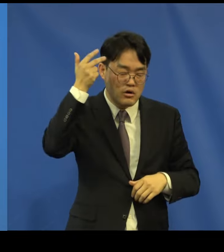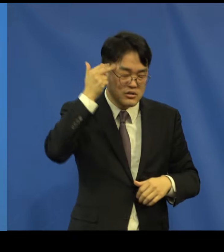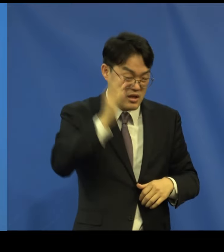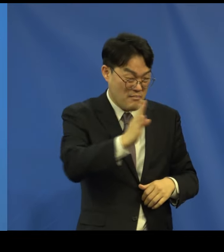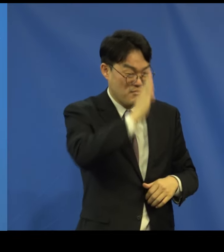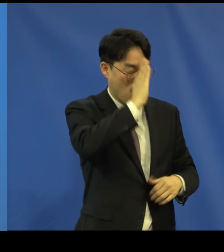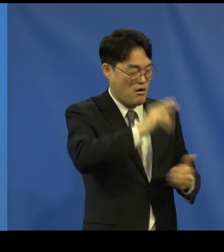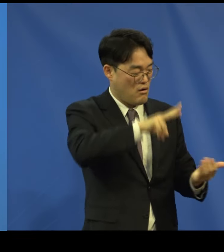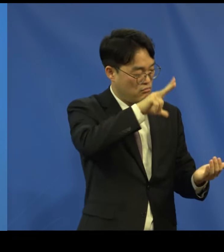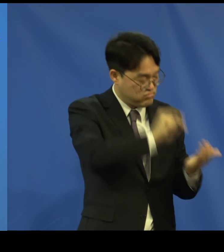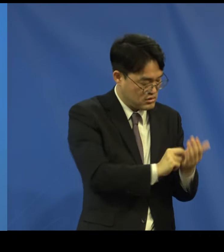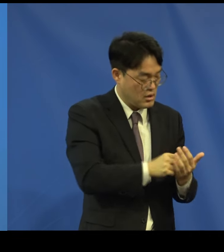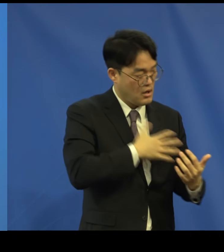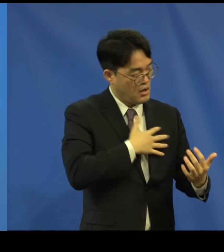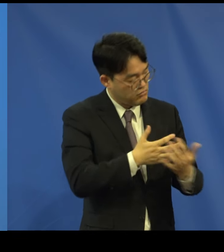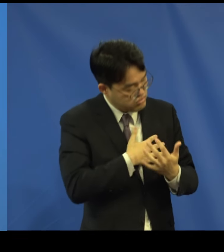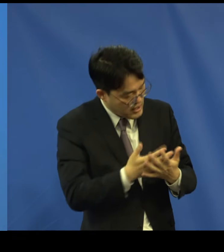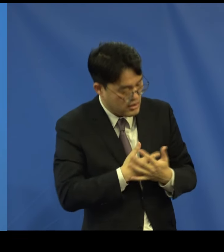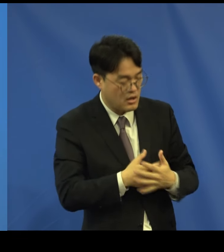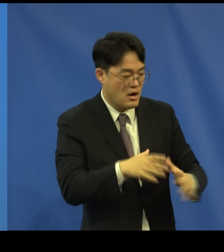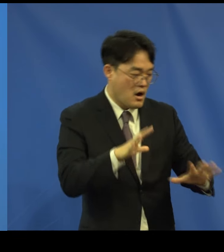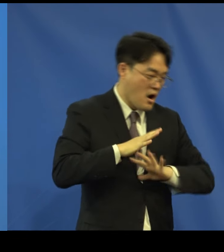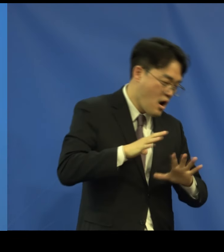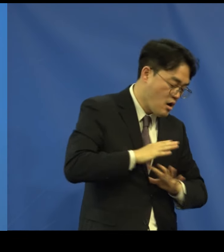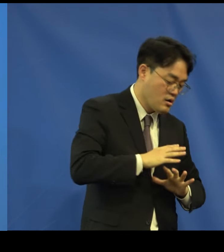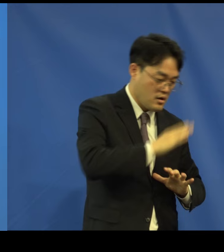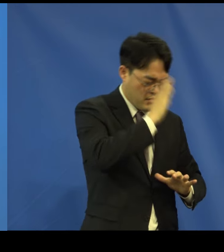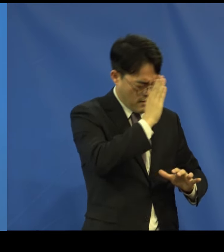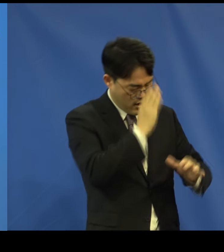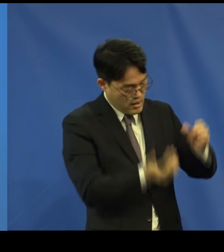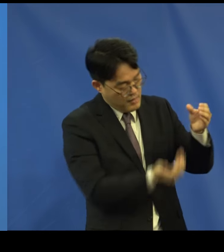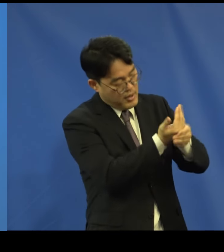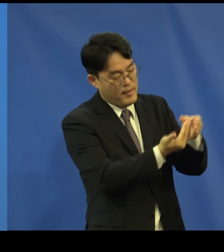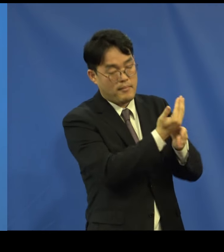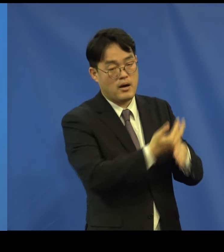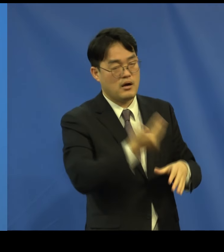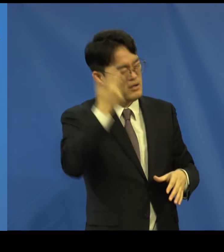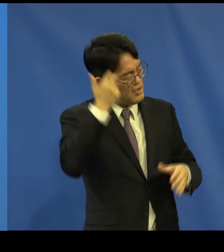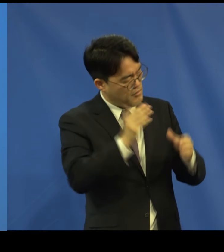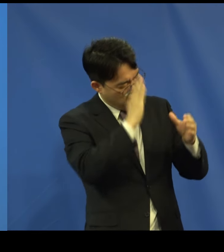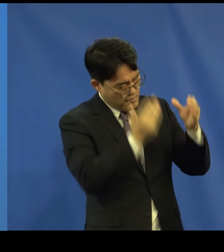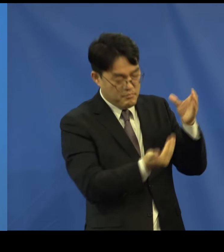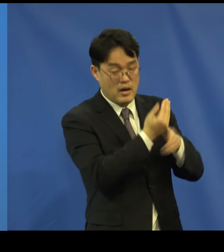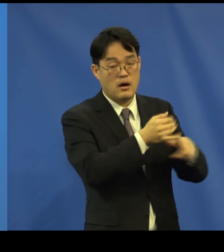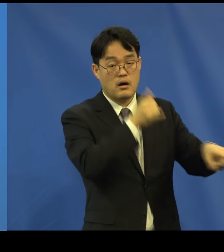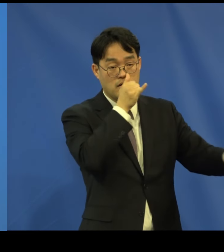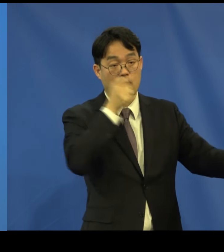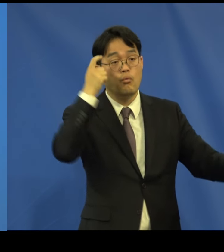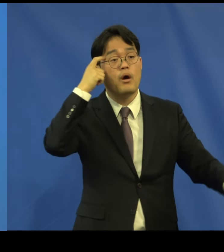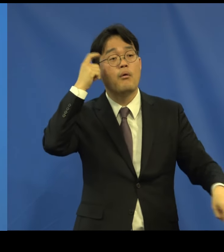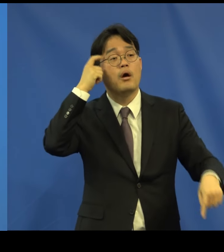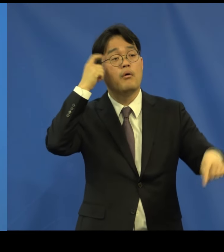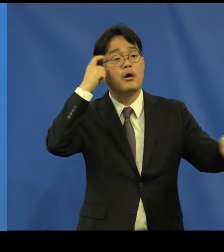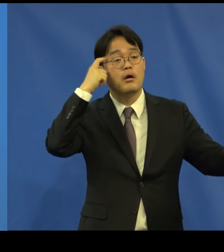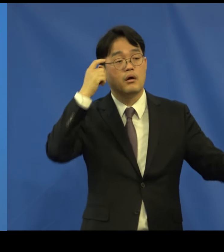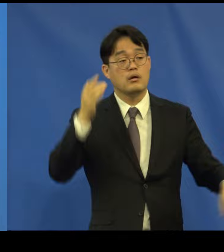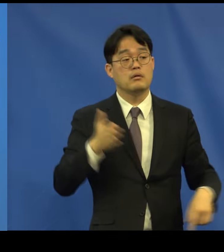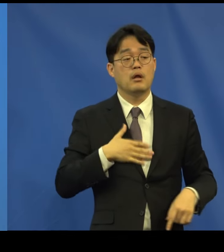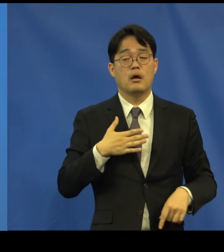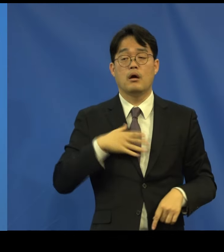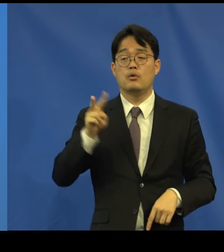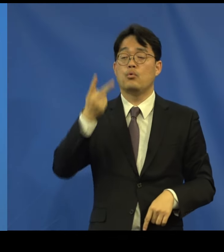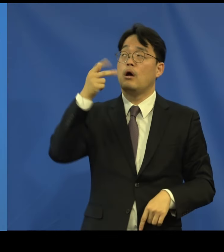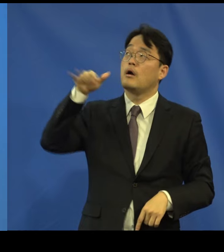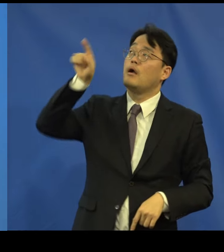다양한 원인과 처방들이 있겠죠. 그러나 거슬러 올라가면 근원적인 문제가 있어요. 아버지 집을 잃어버린 사람들,